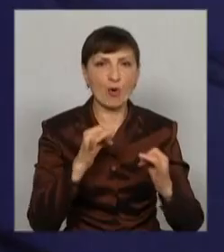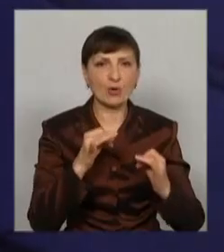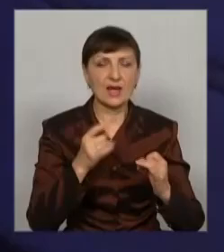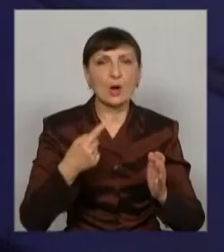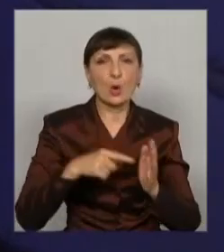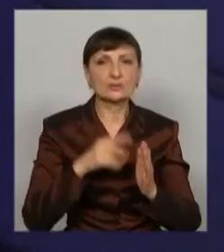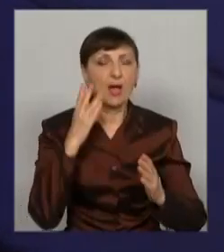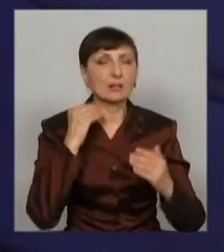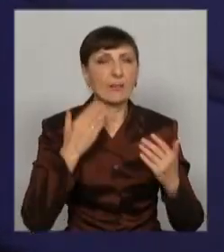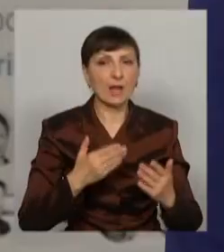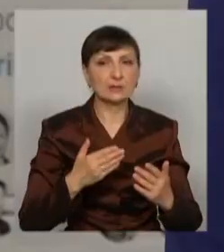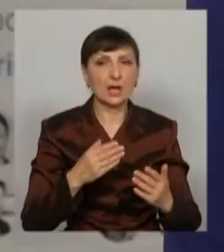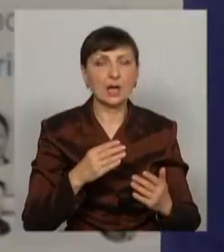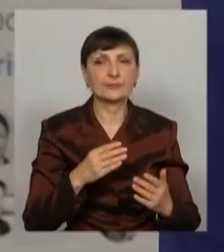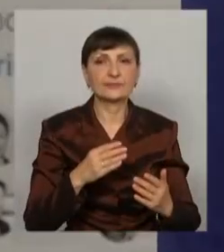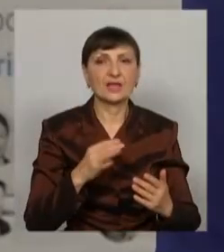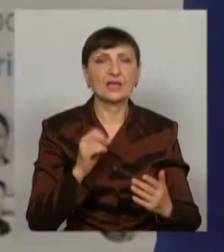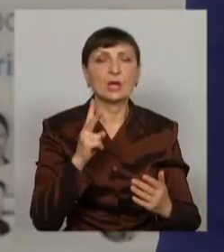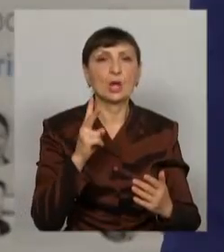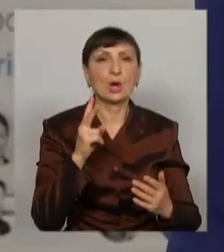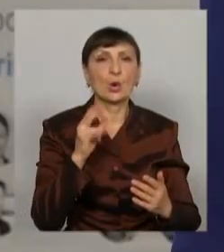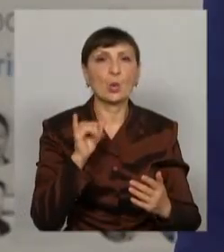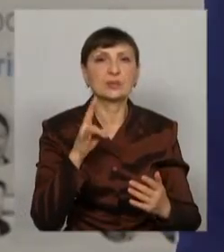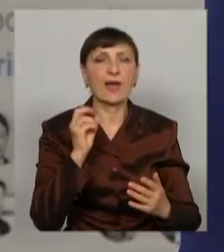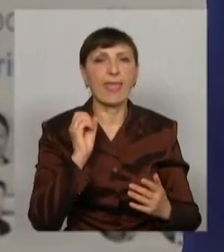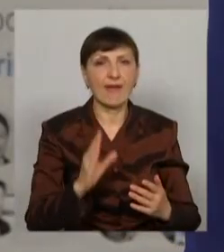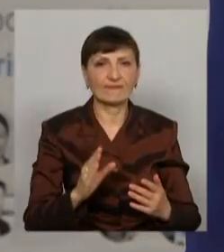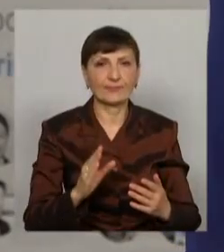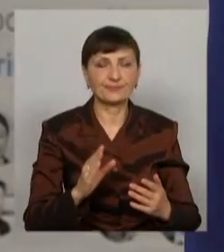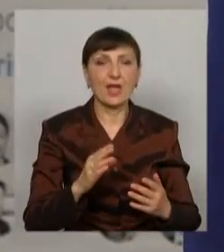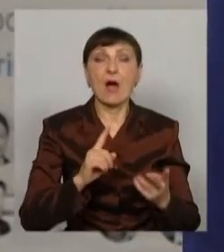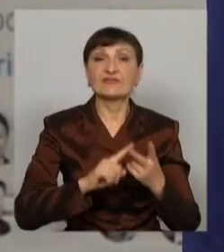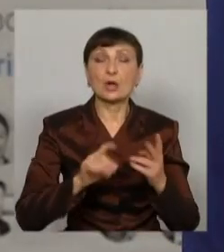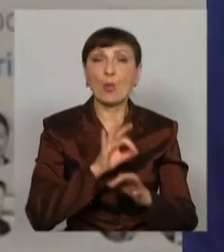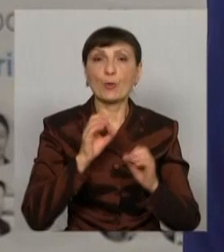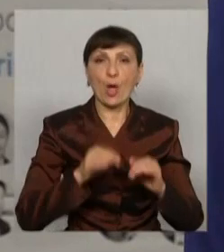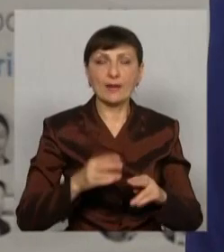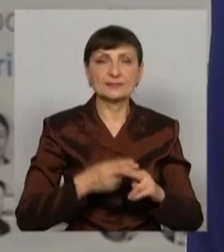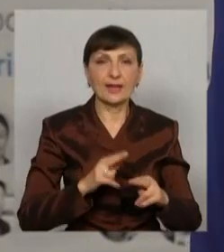городом Алмата и Кунаев, город Кунаев. Второй проект – это смарт-ферм, это